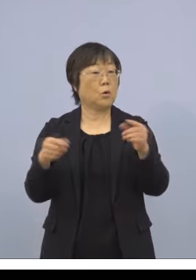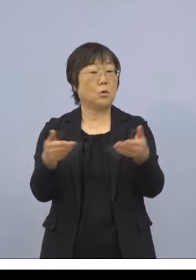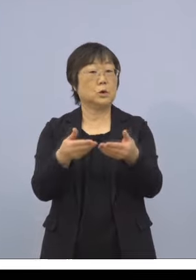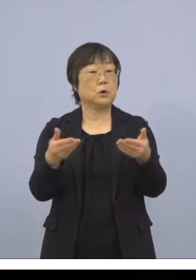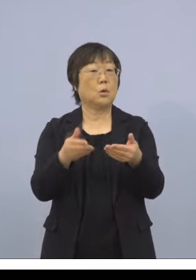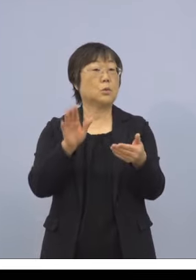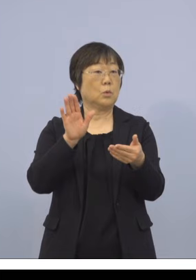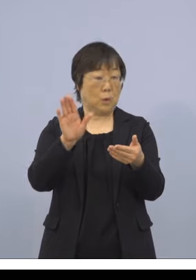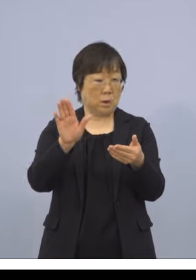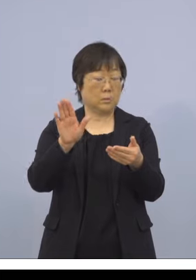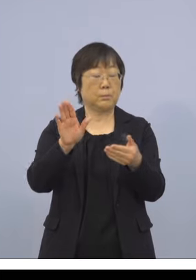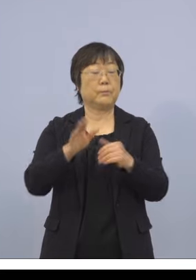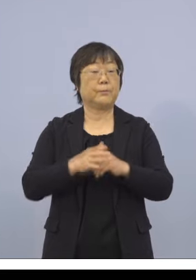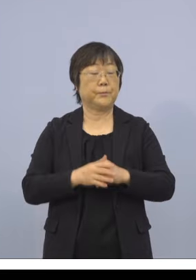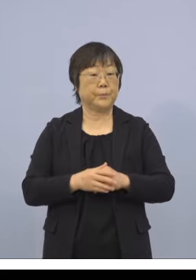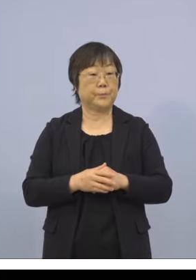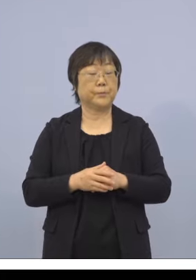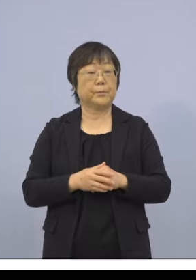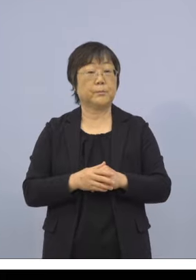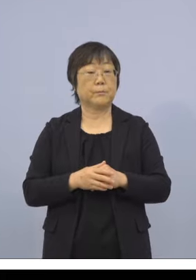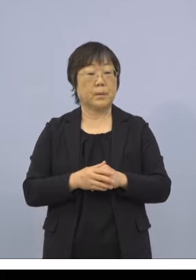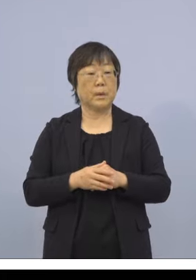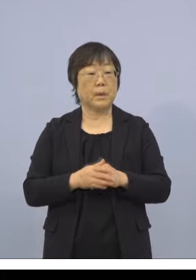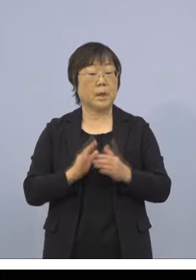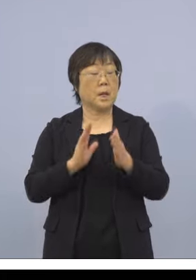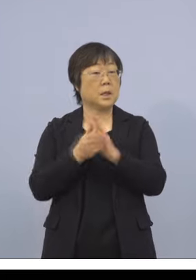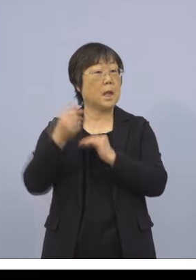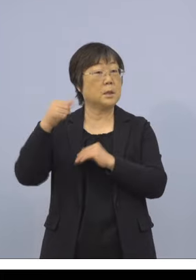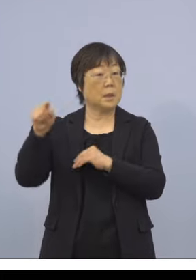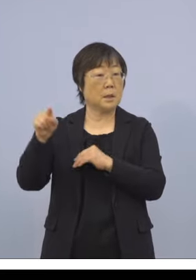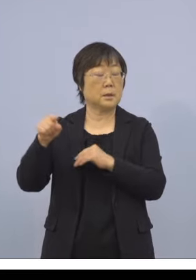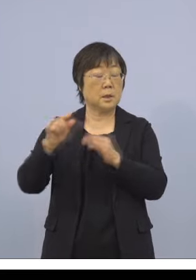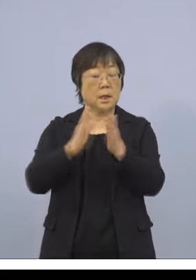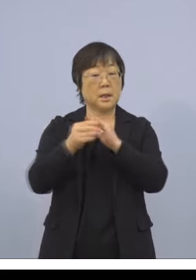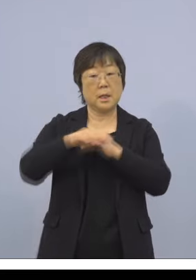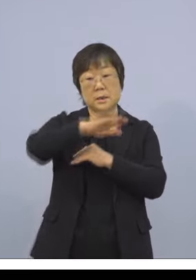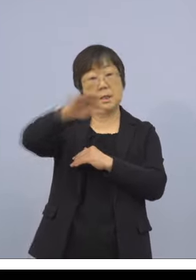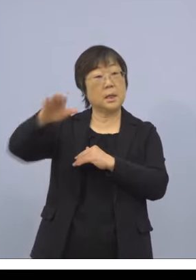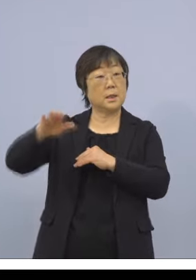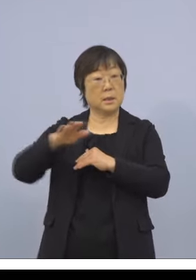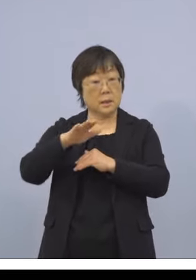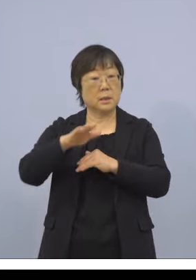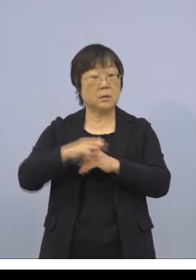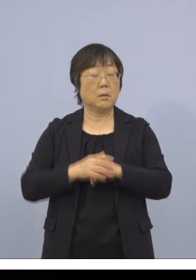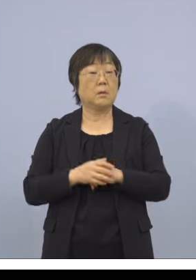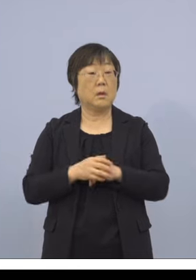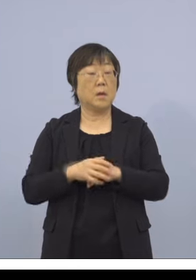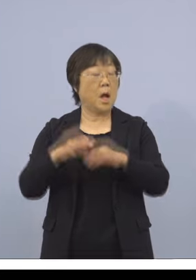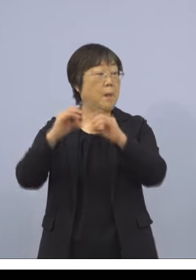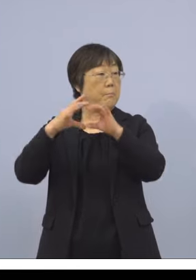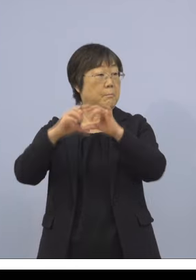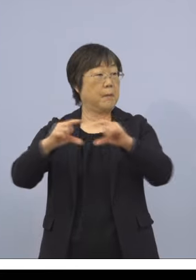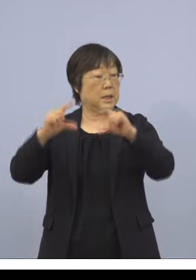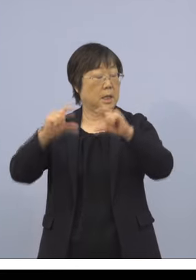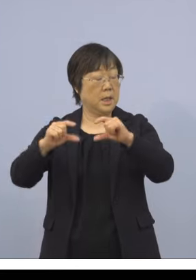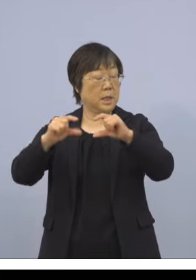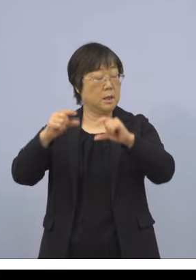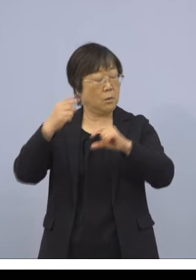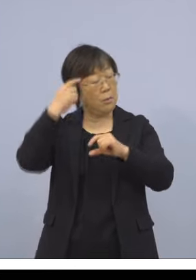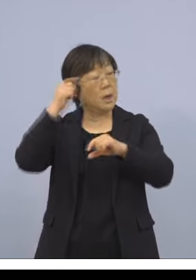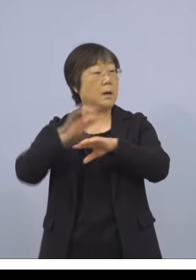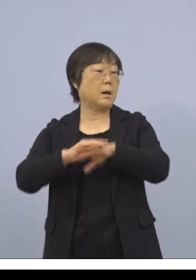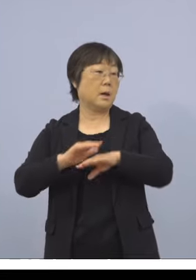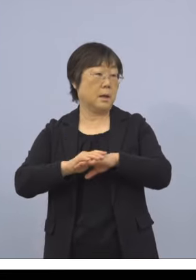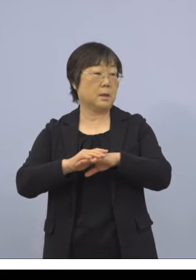ありますけれども、これも県南はじめ全県下のですね、バッテリーバレー構想も含